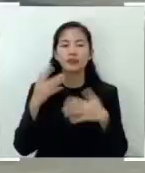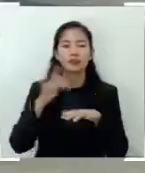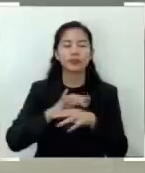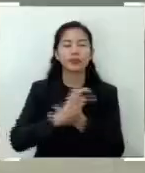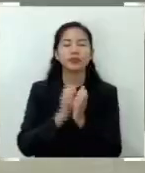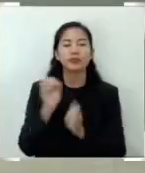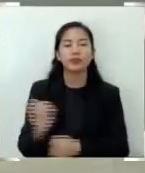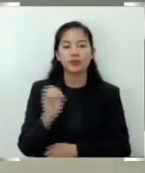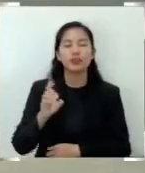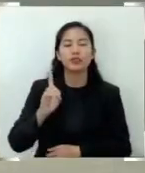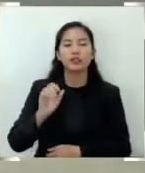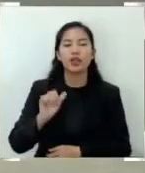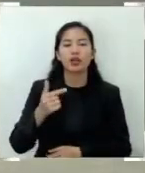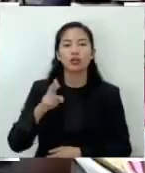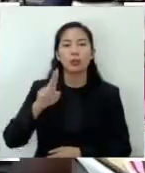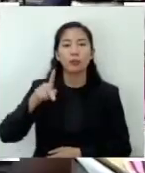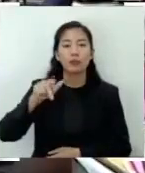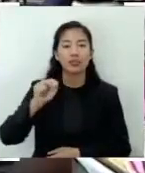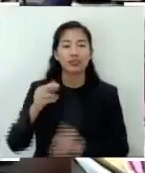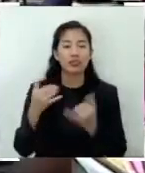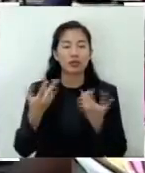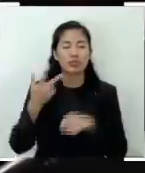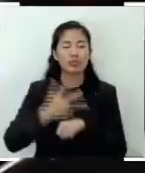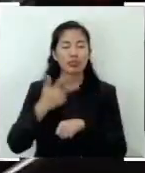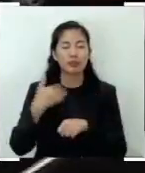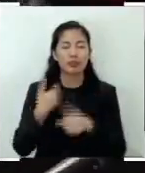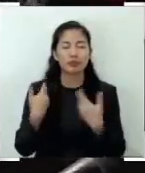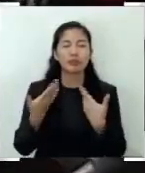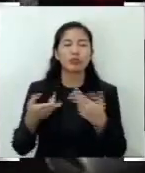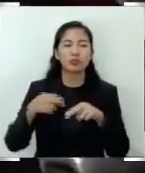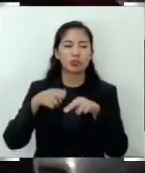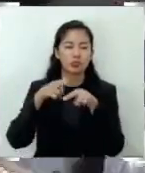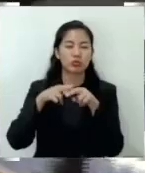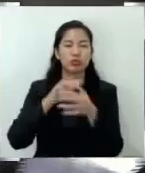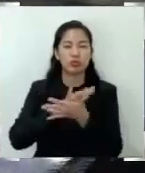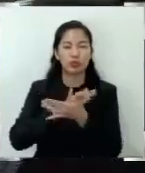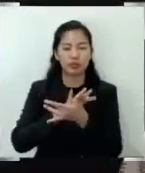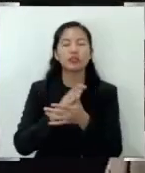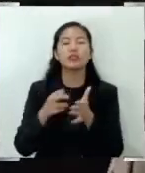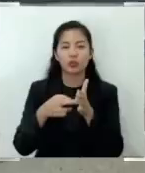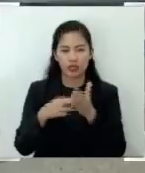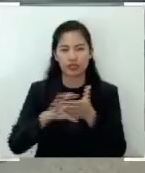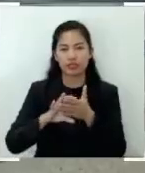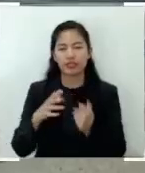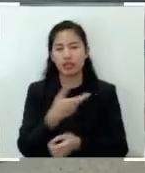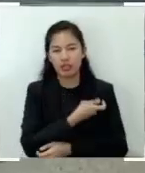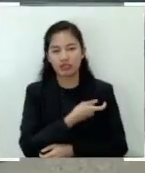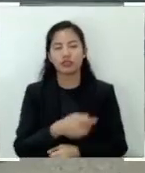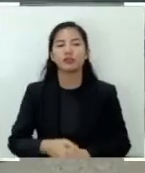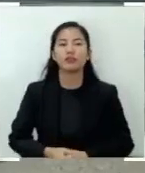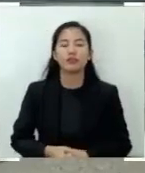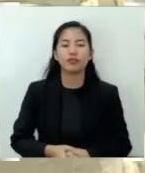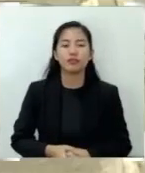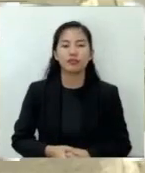mahigit triple na ang itinaas ng COVID cases, required na rin ang vaccination card para makapasok maliban sa emergency cases. Ang kapasidad naman